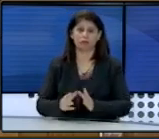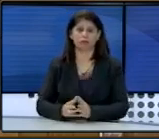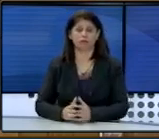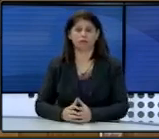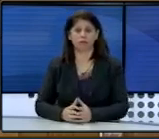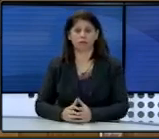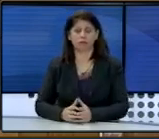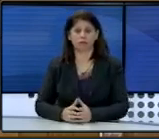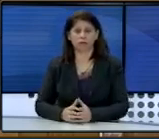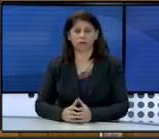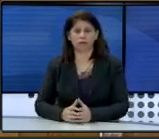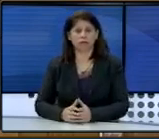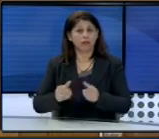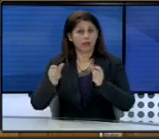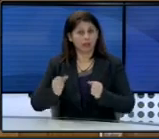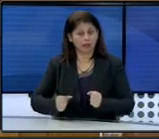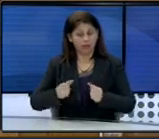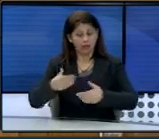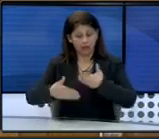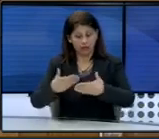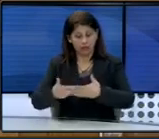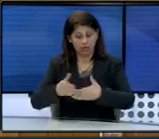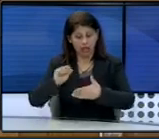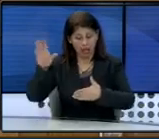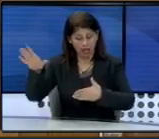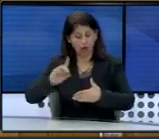των προβλεπόμενων θεσμικών διαδικασιών.